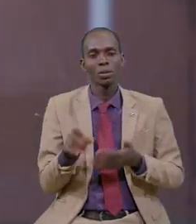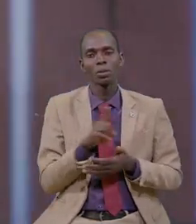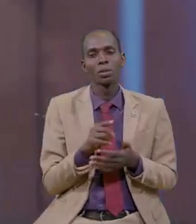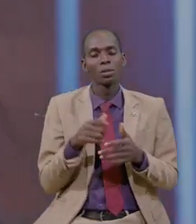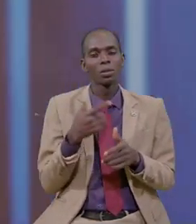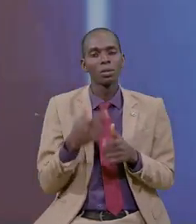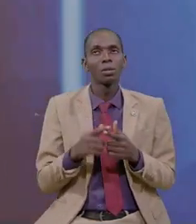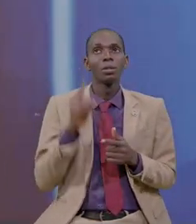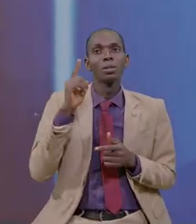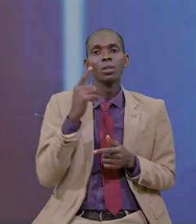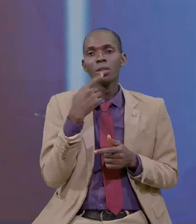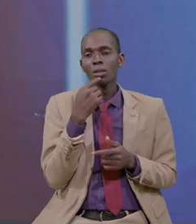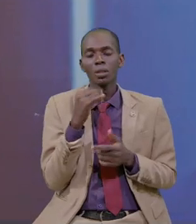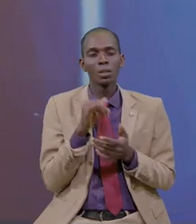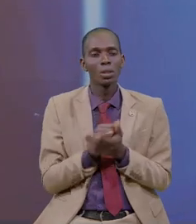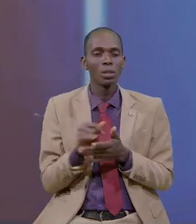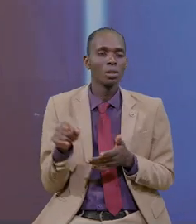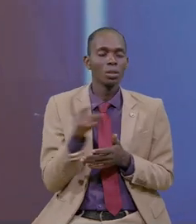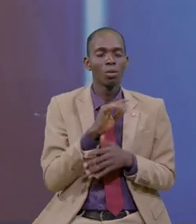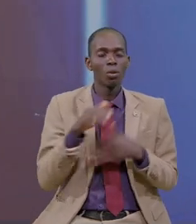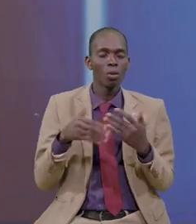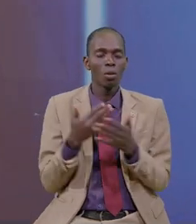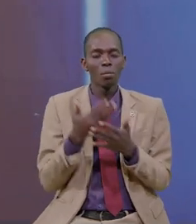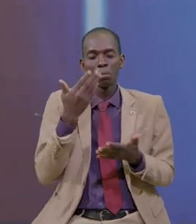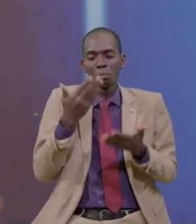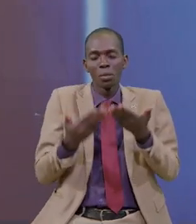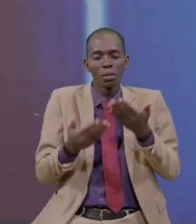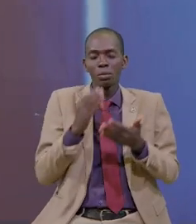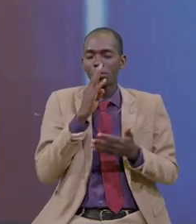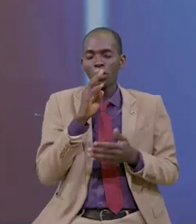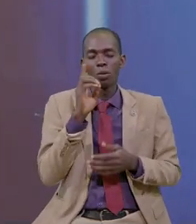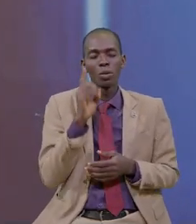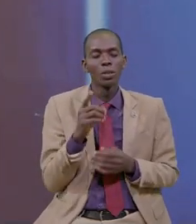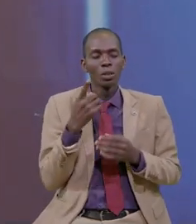il dit, ils peuvent être tous un.